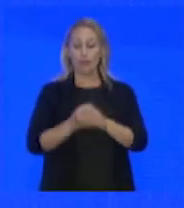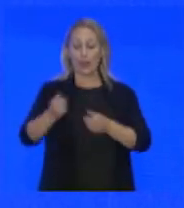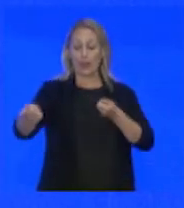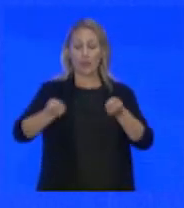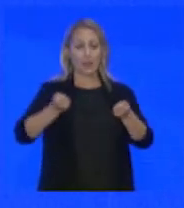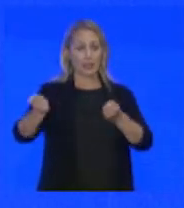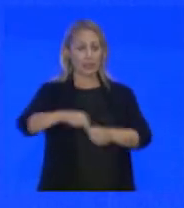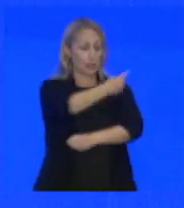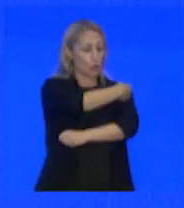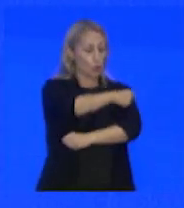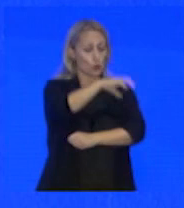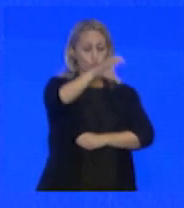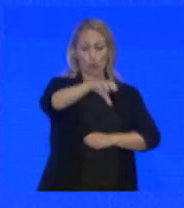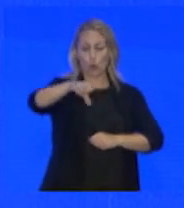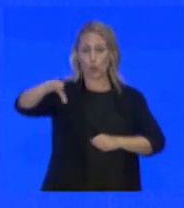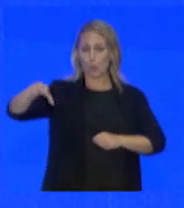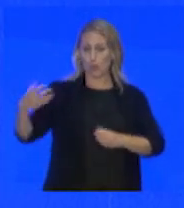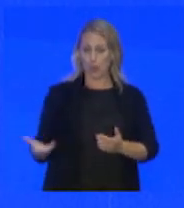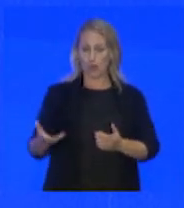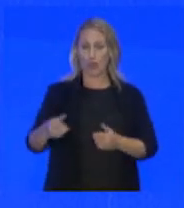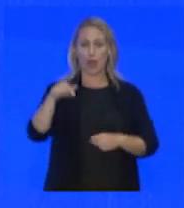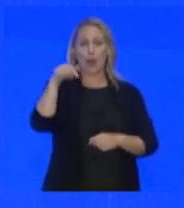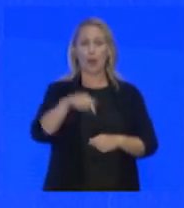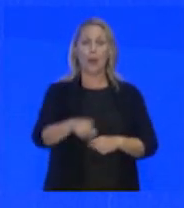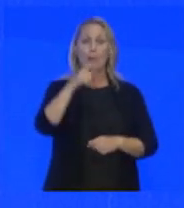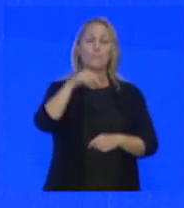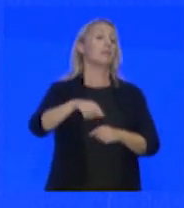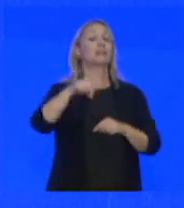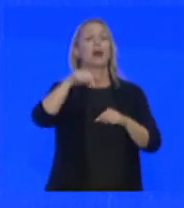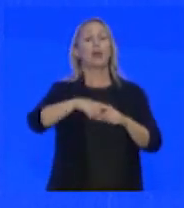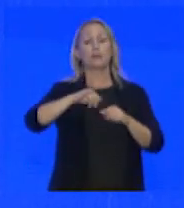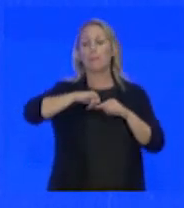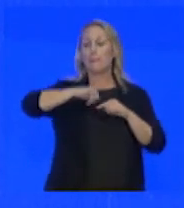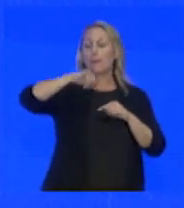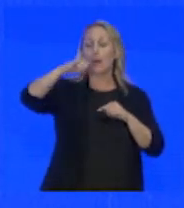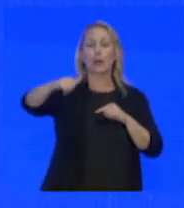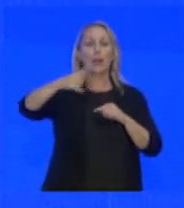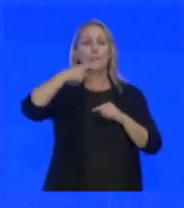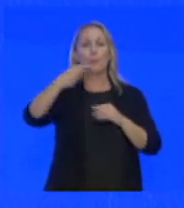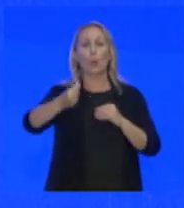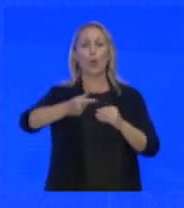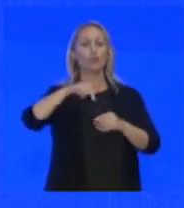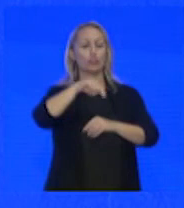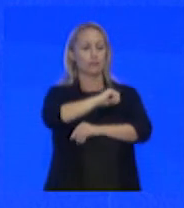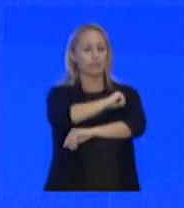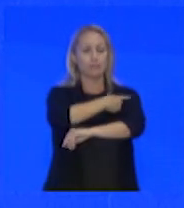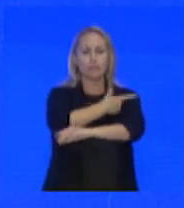νοσοκομεία, η ανάπτυξη της απομακρυσμένης, της τηλεατρικής, εξοικονομούν χρήματα. Ο ιατρικός